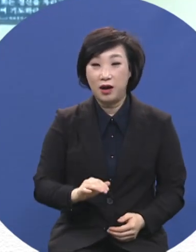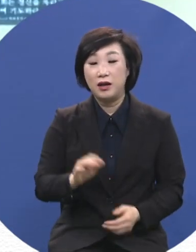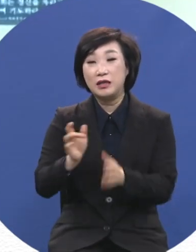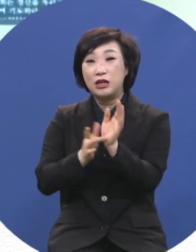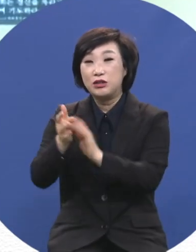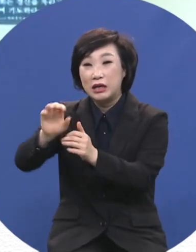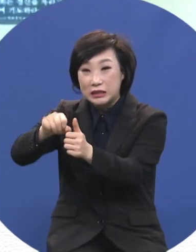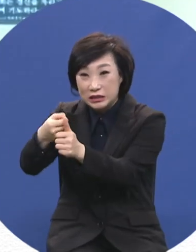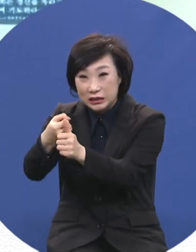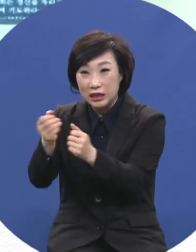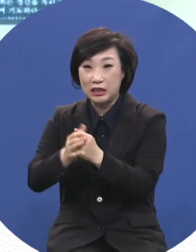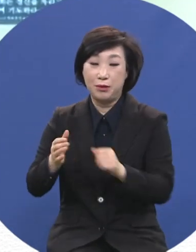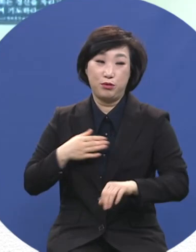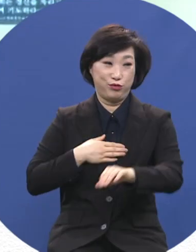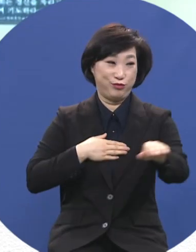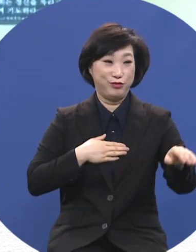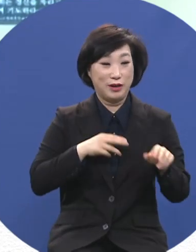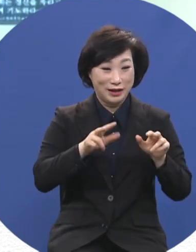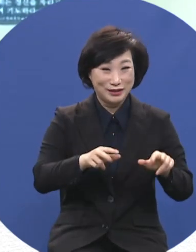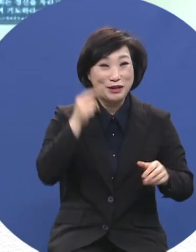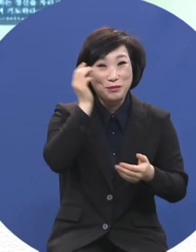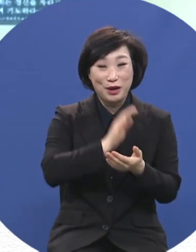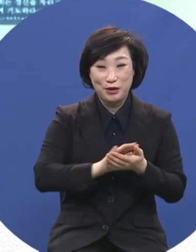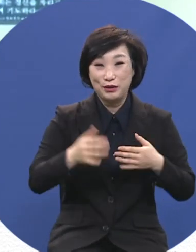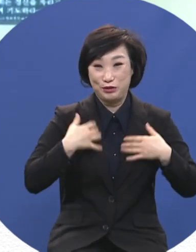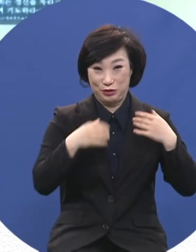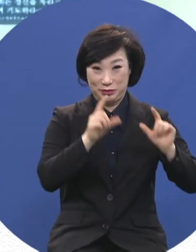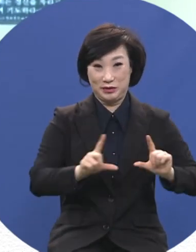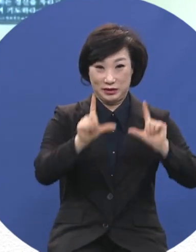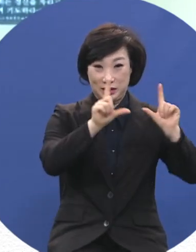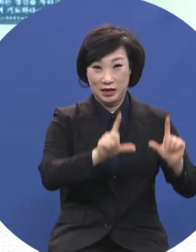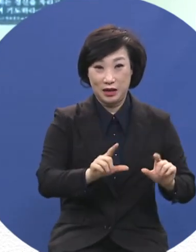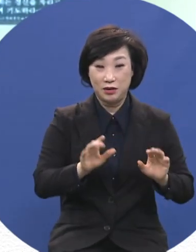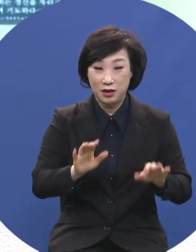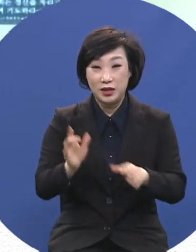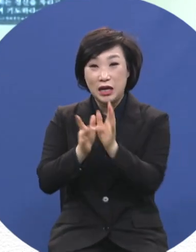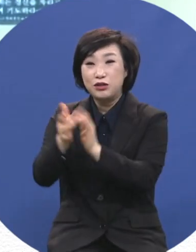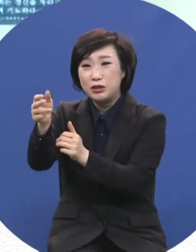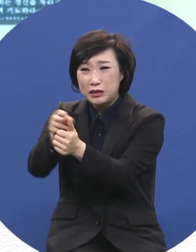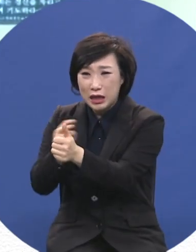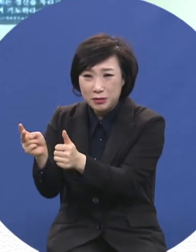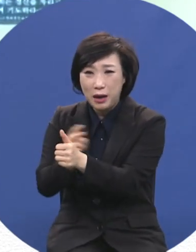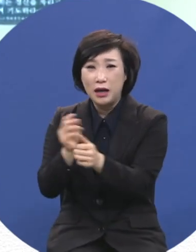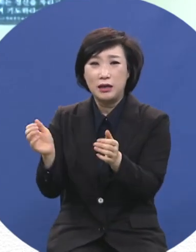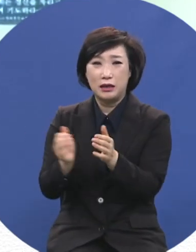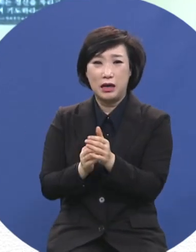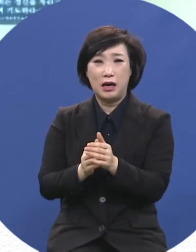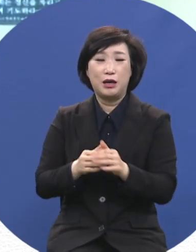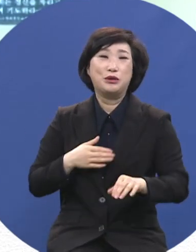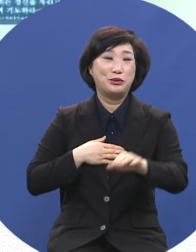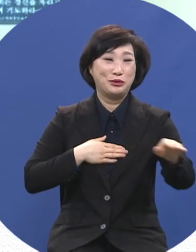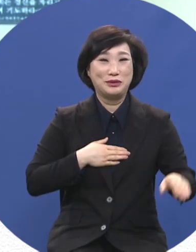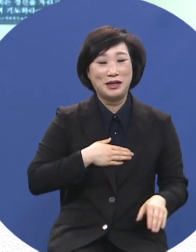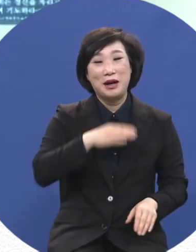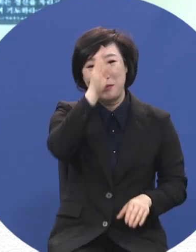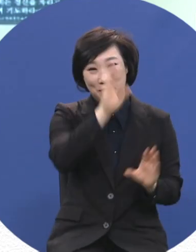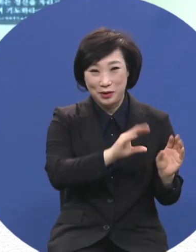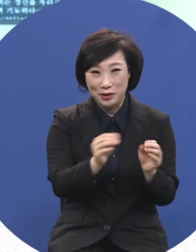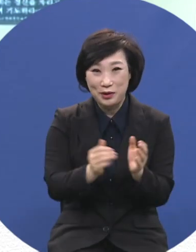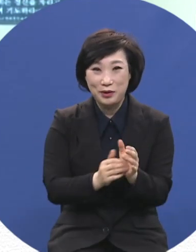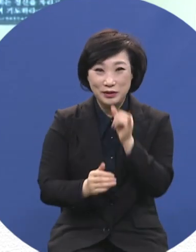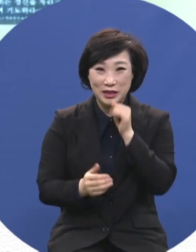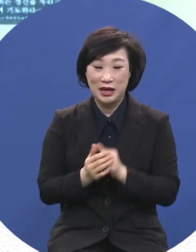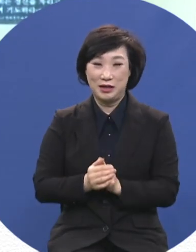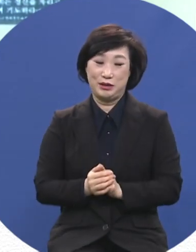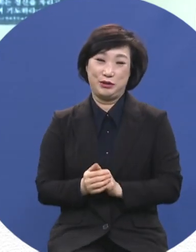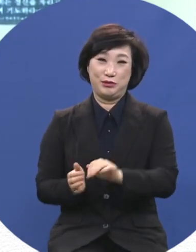그가 징계를 받음으로 우리가 평화를 누리고 그가 채찍에 맞음으로 나음을